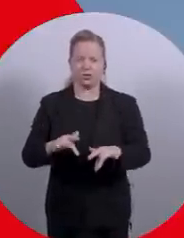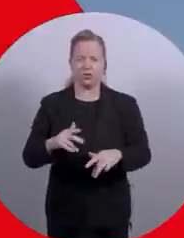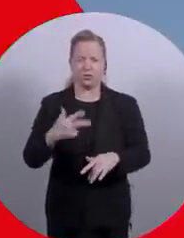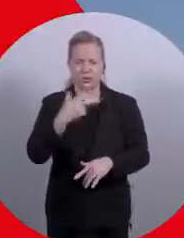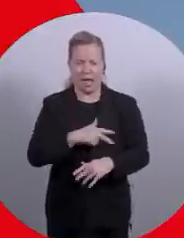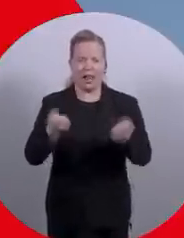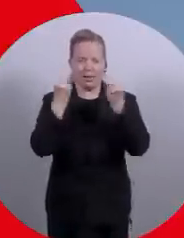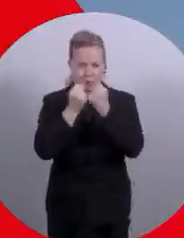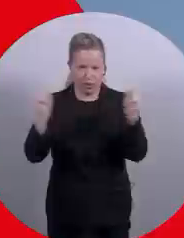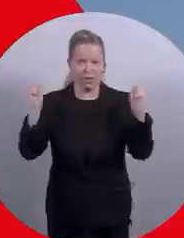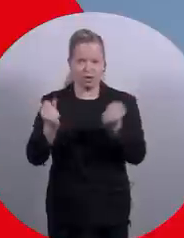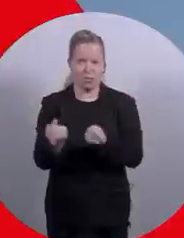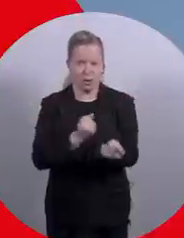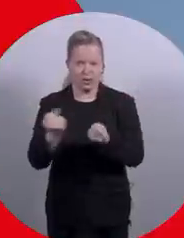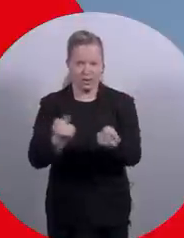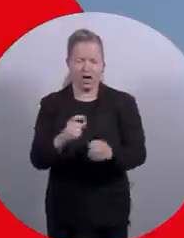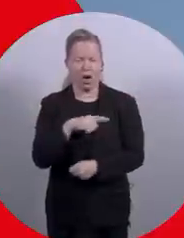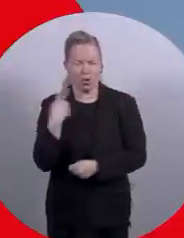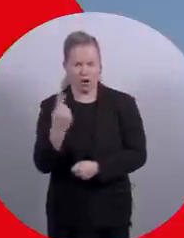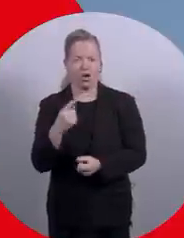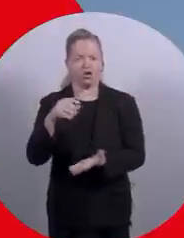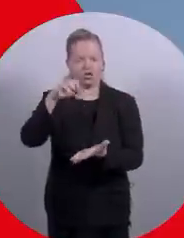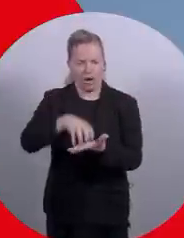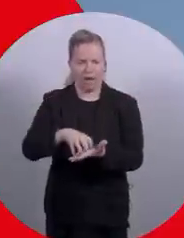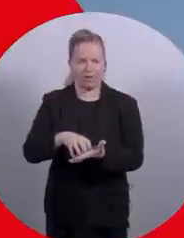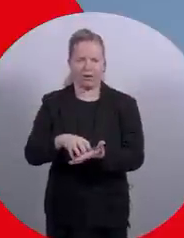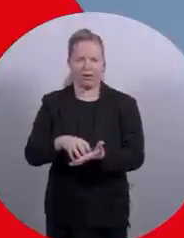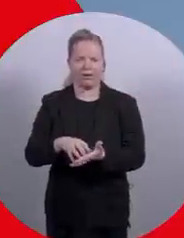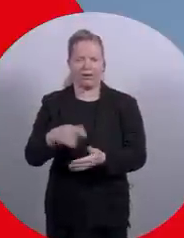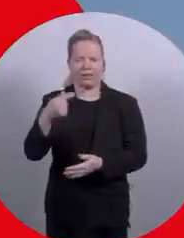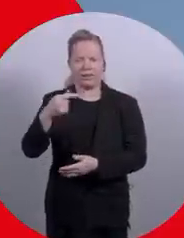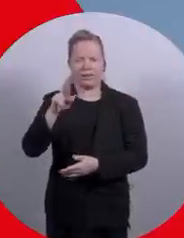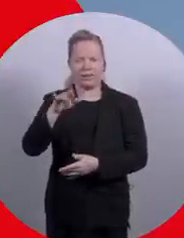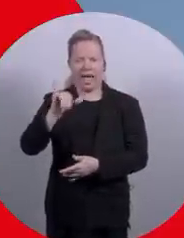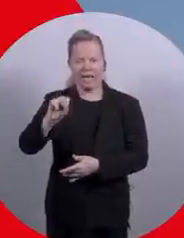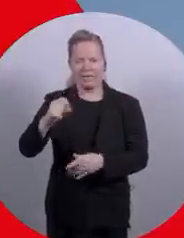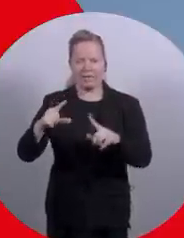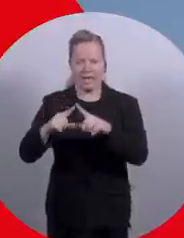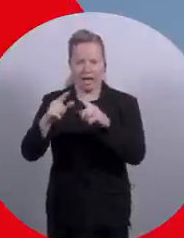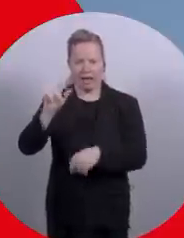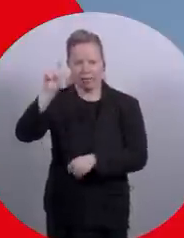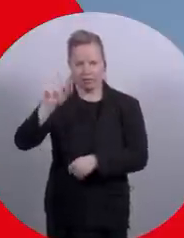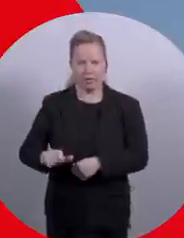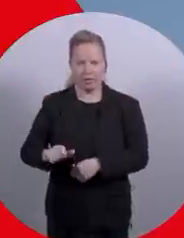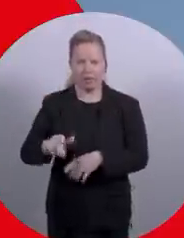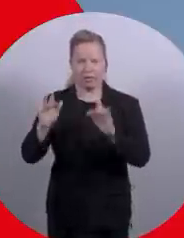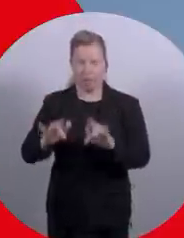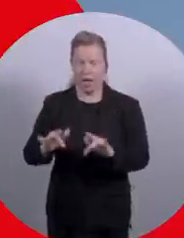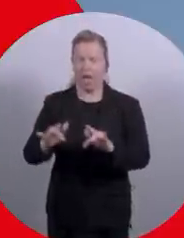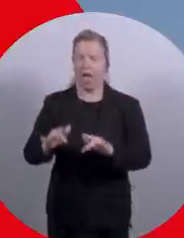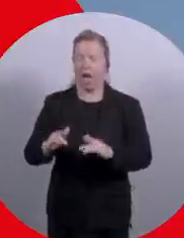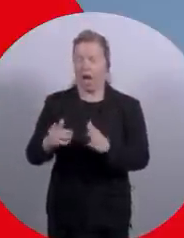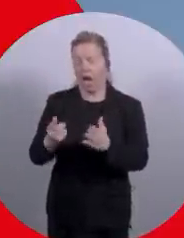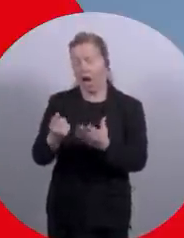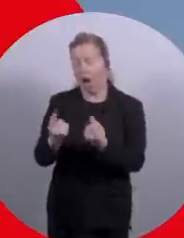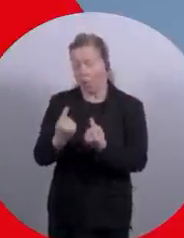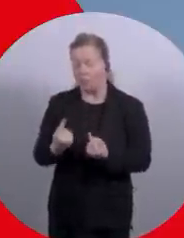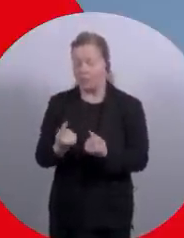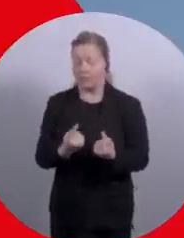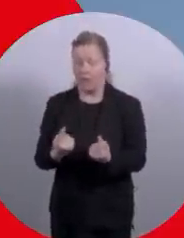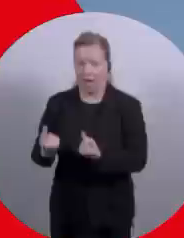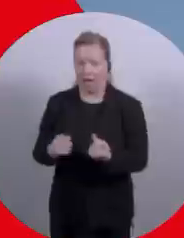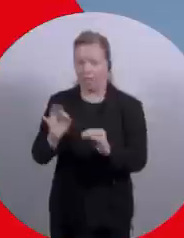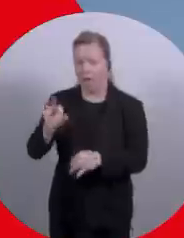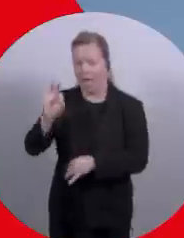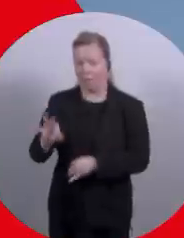das zeigen auch wir in unserer Stadt in Traiskirchen wo die Lage eigentlich gar nicht besser sein kennt für die FPÖ die Ausgangslage für wolkenkämpfe